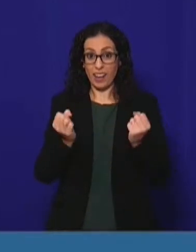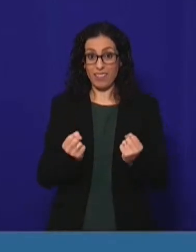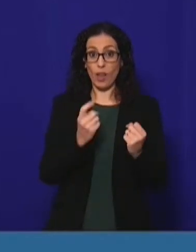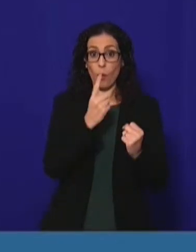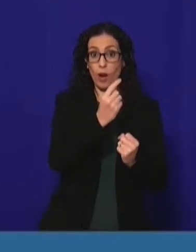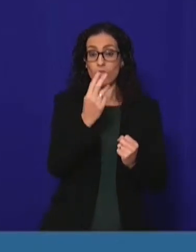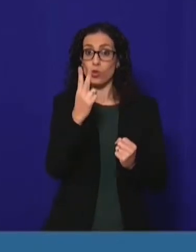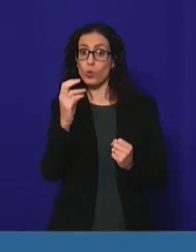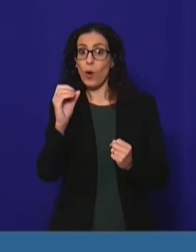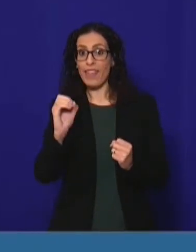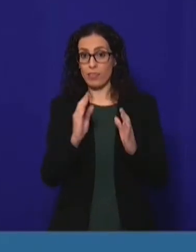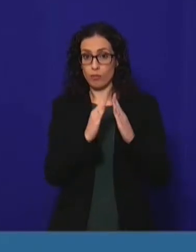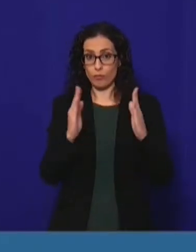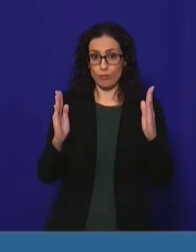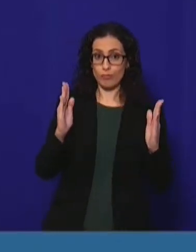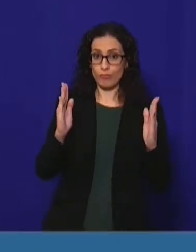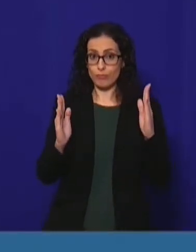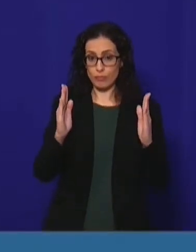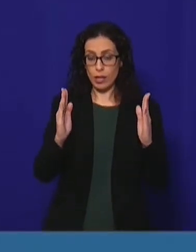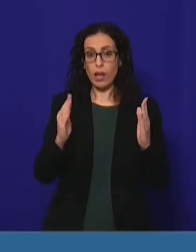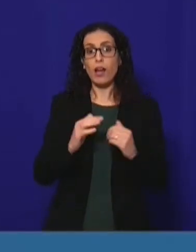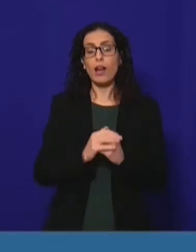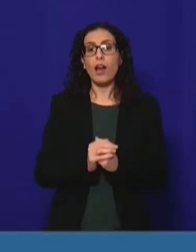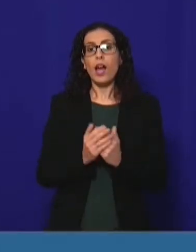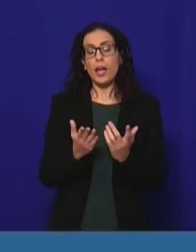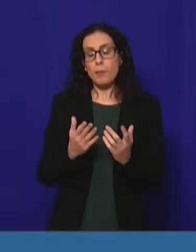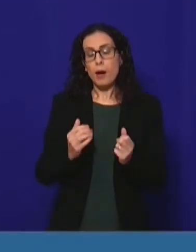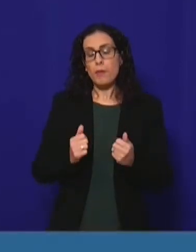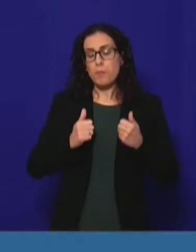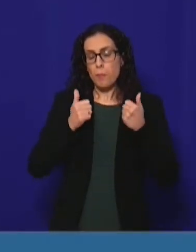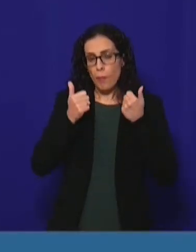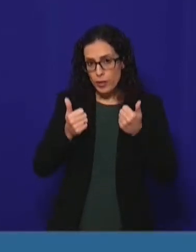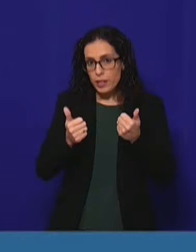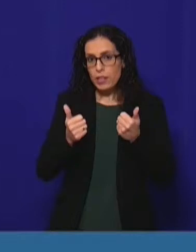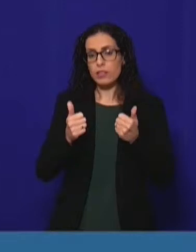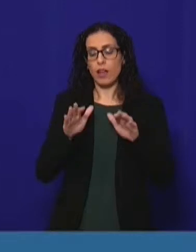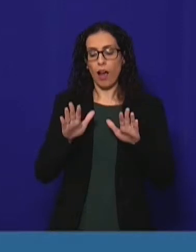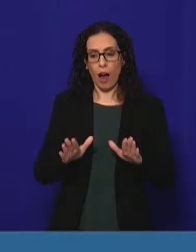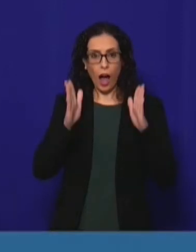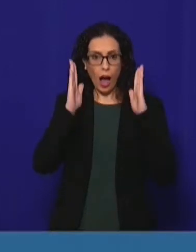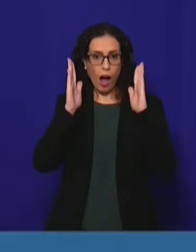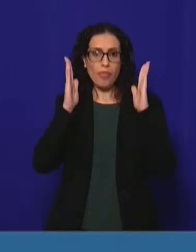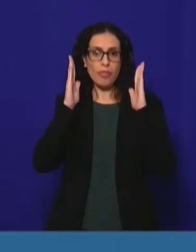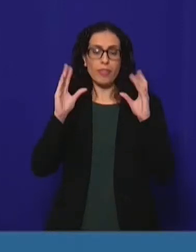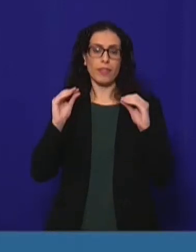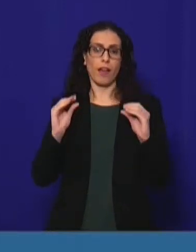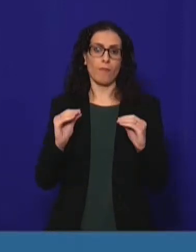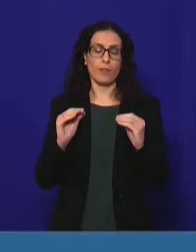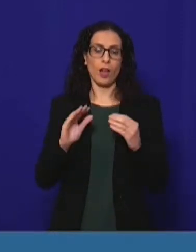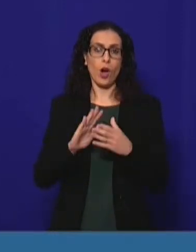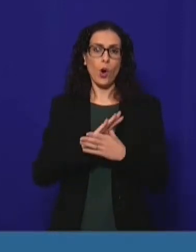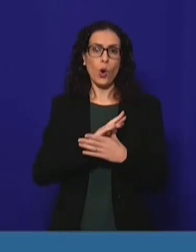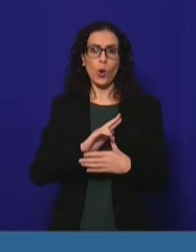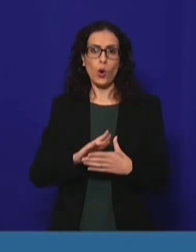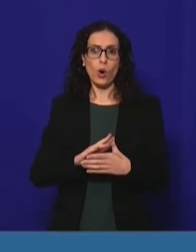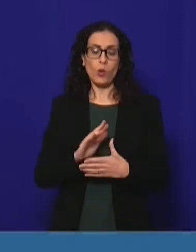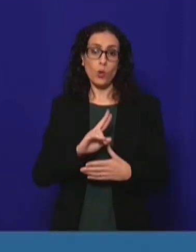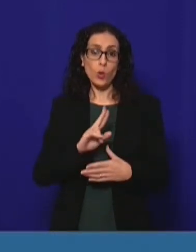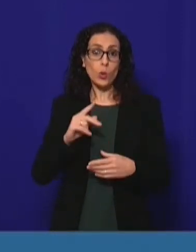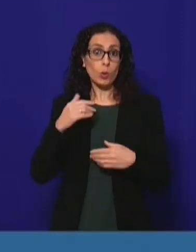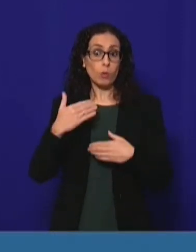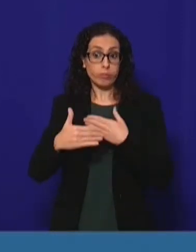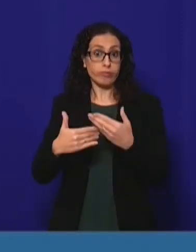120. Però importanti li nżommu saqajna mal-artu li nibqgħu attenti għal dak li jista' jkun imsemmi fejn